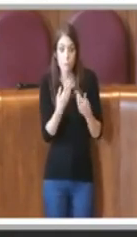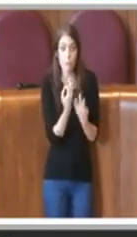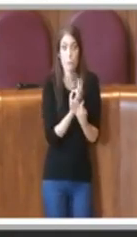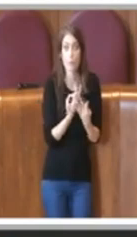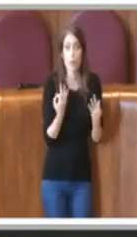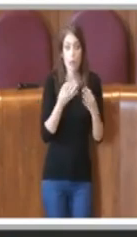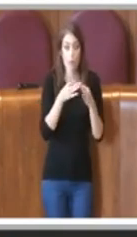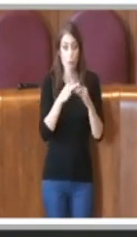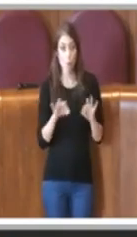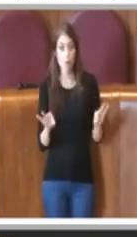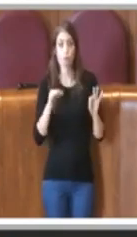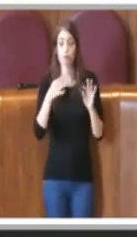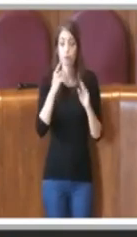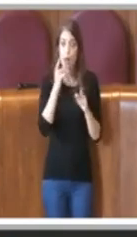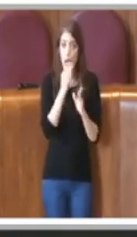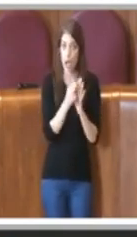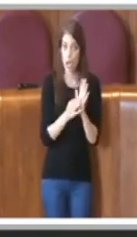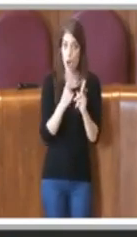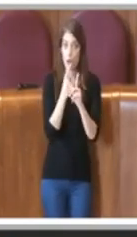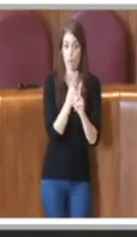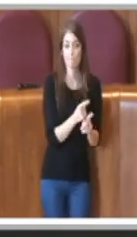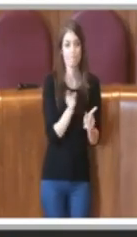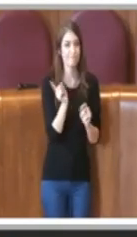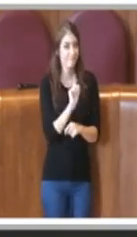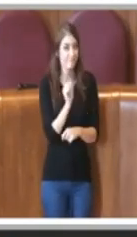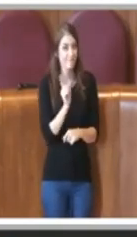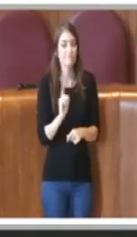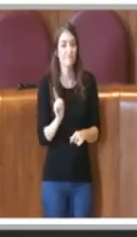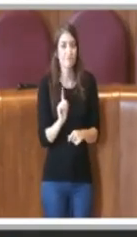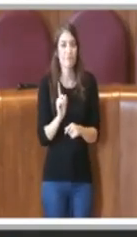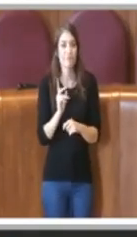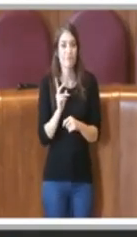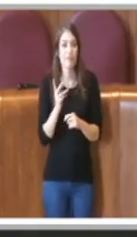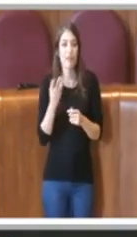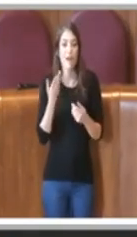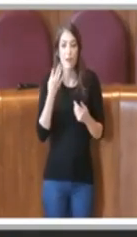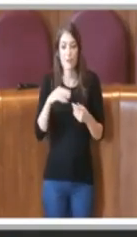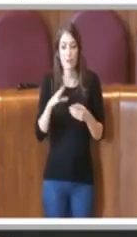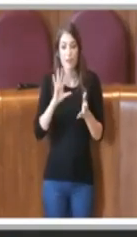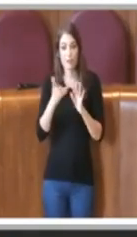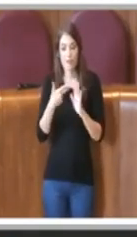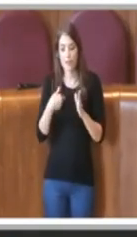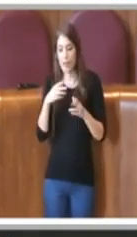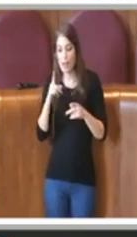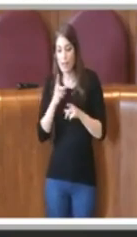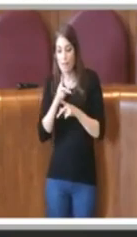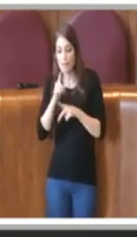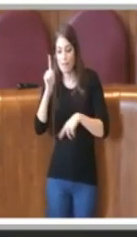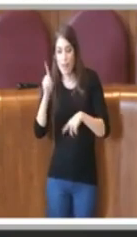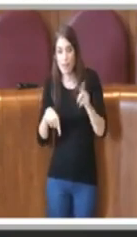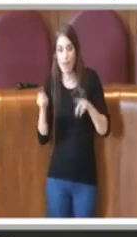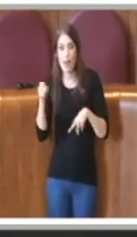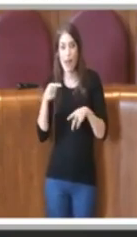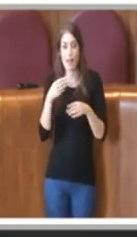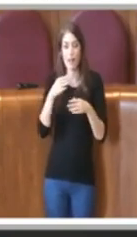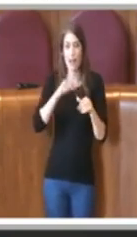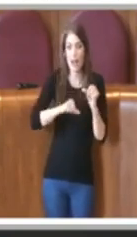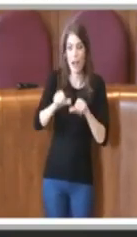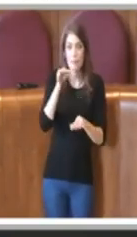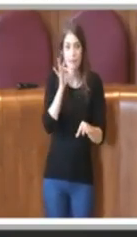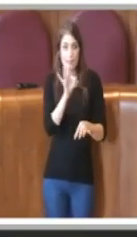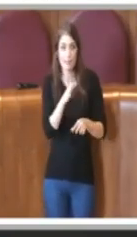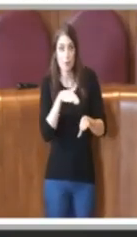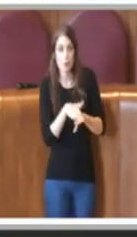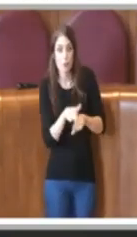quando poi si devono fare operazioni di questo genere che prevedono varianti al piano regolatore, cambi di destinazione d'uso, anche